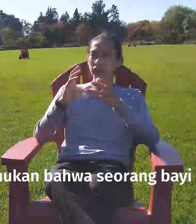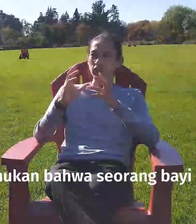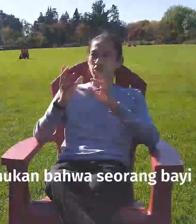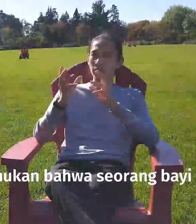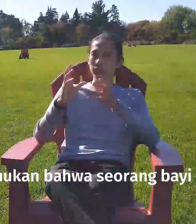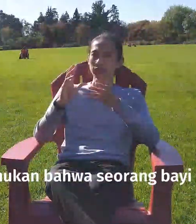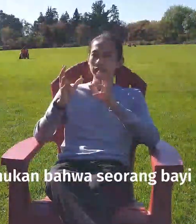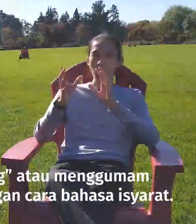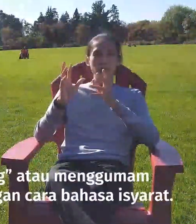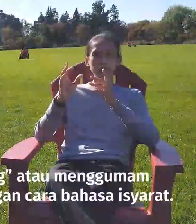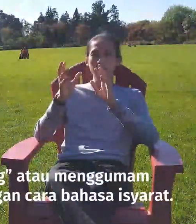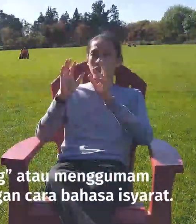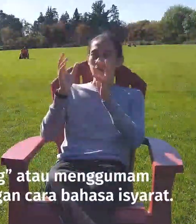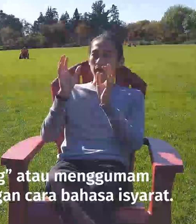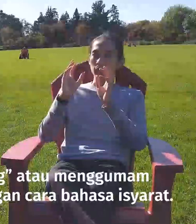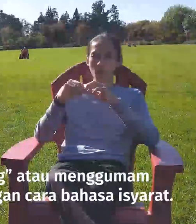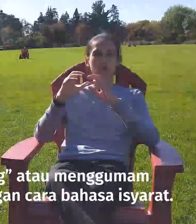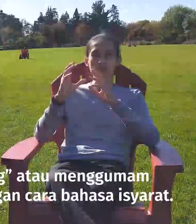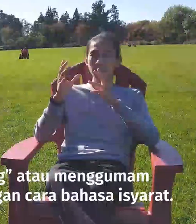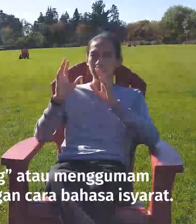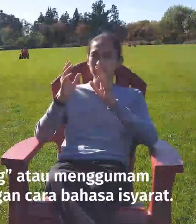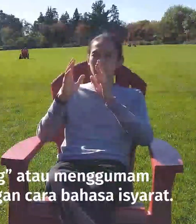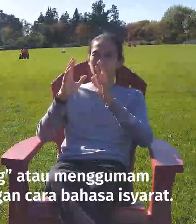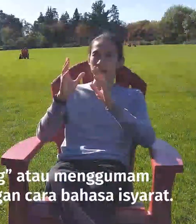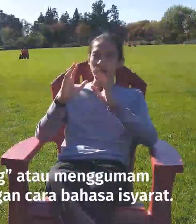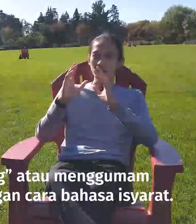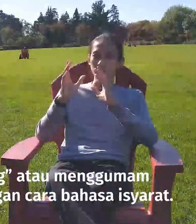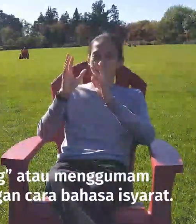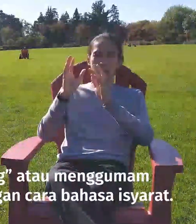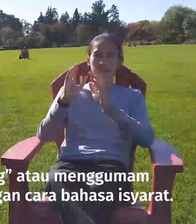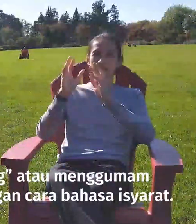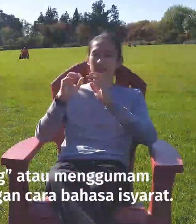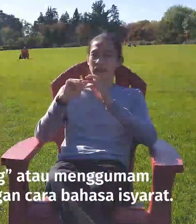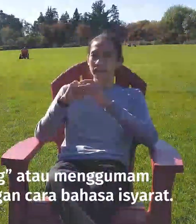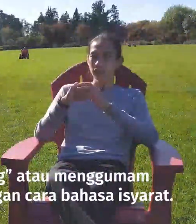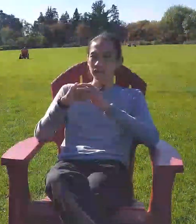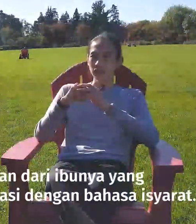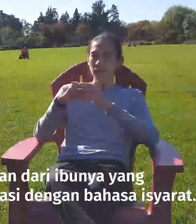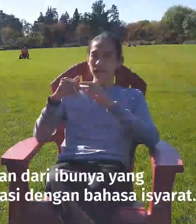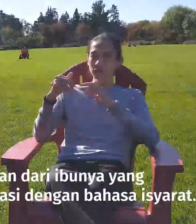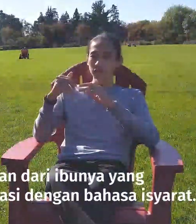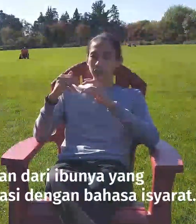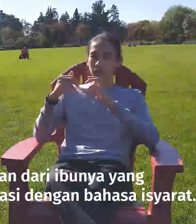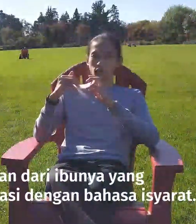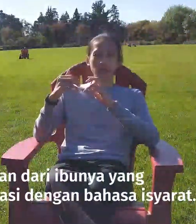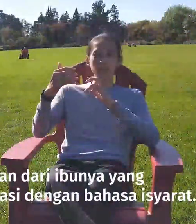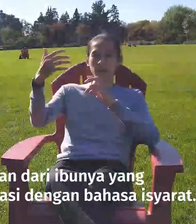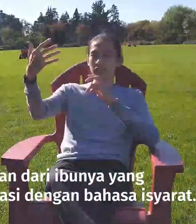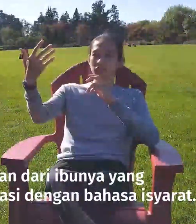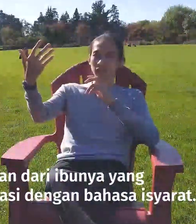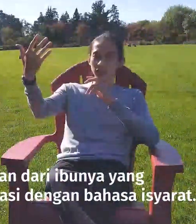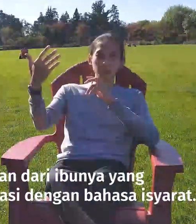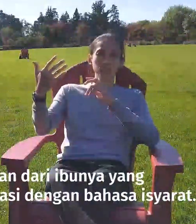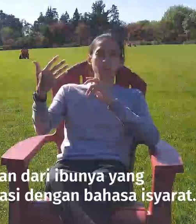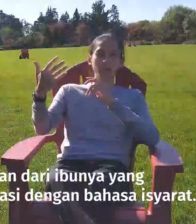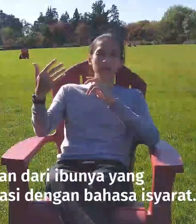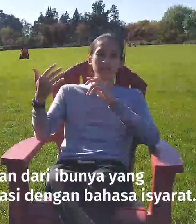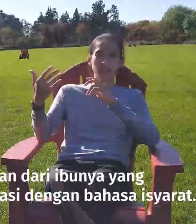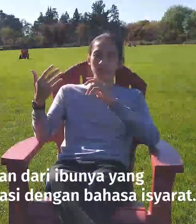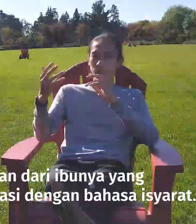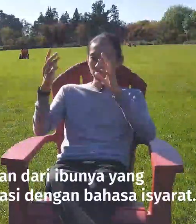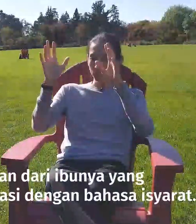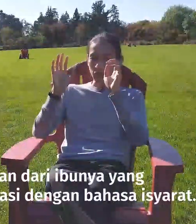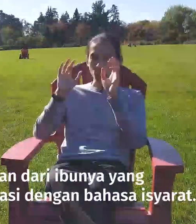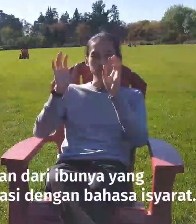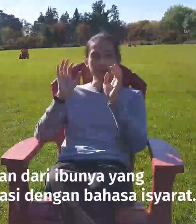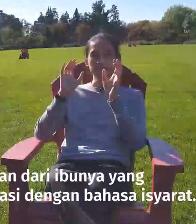bisa menirukan bubling atau menggumam tapi dengan cara bahasa isyarat yang ditirukan dari ibunya